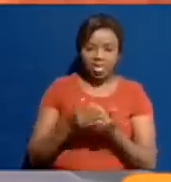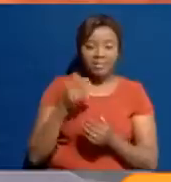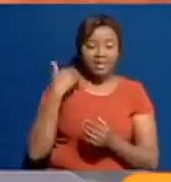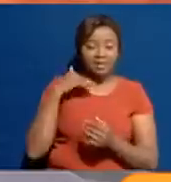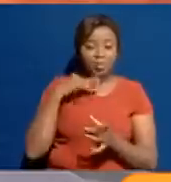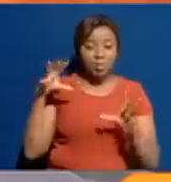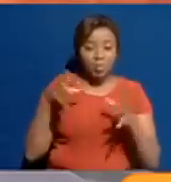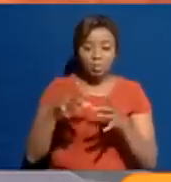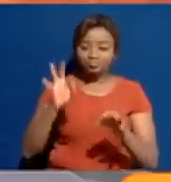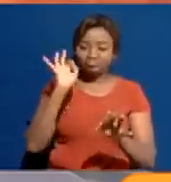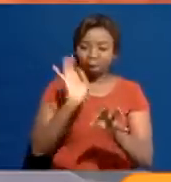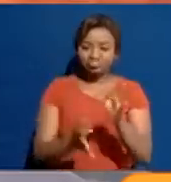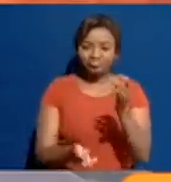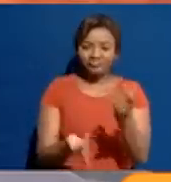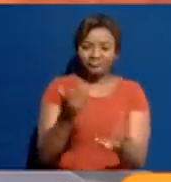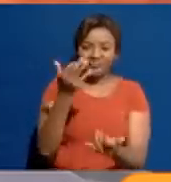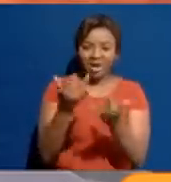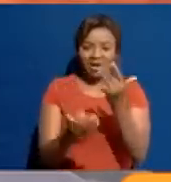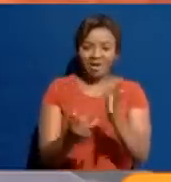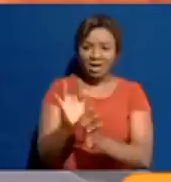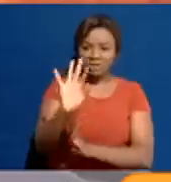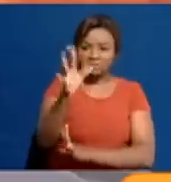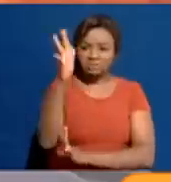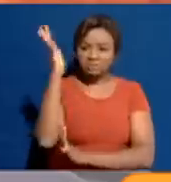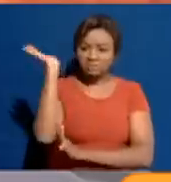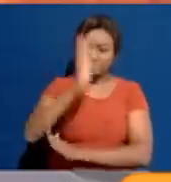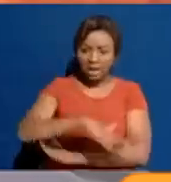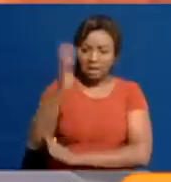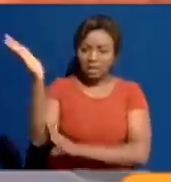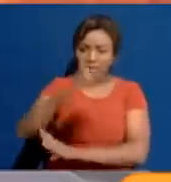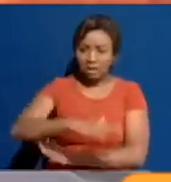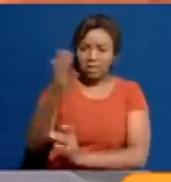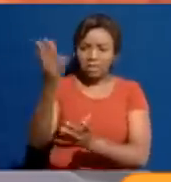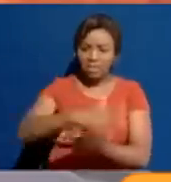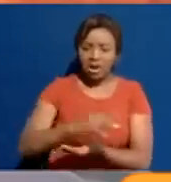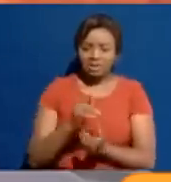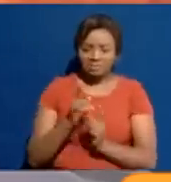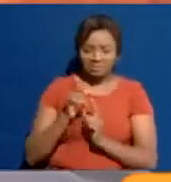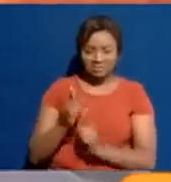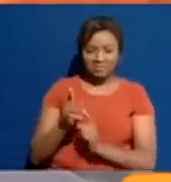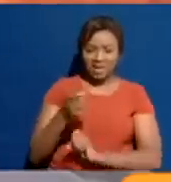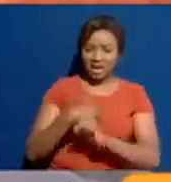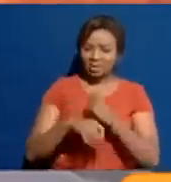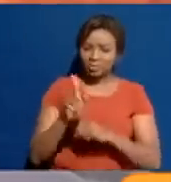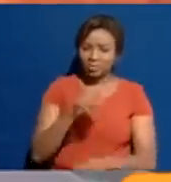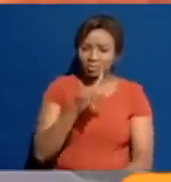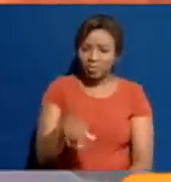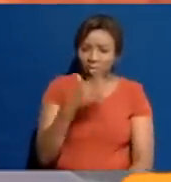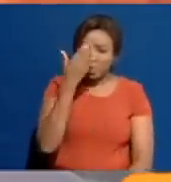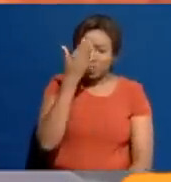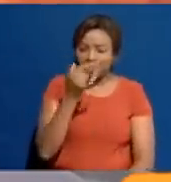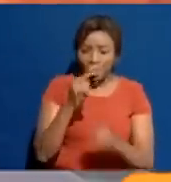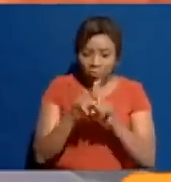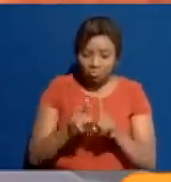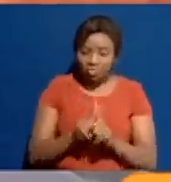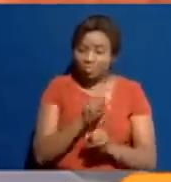waliteketeza miti na kuweka majengo ya muda katika ardhi waliyonyakua. Hatua hiyo imeshutumiwa pakubwa, hasa baada ya polisi kutojihusisha na